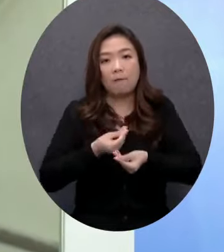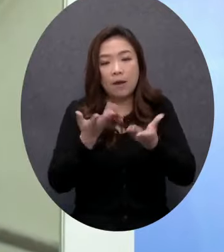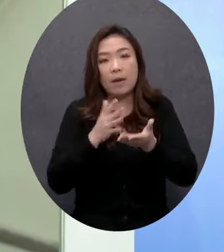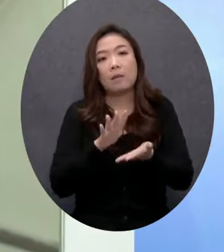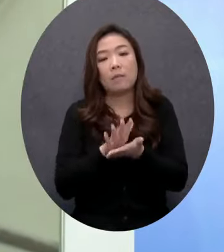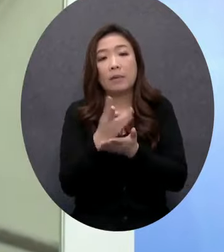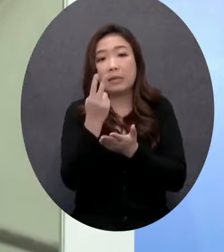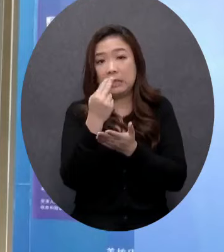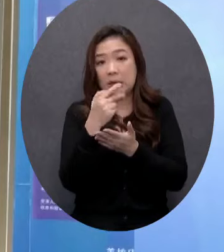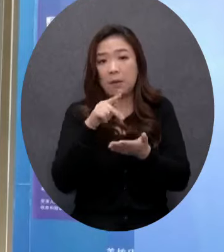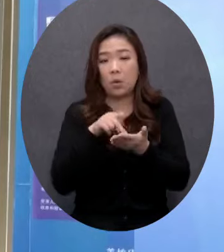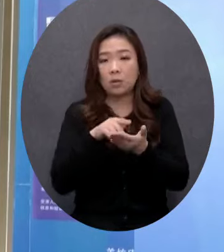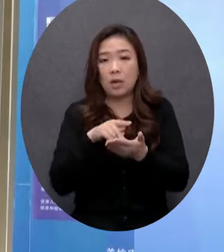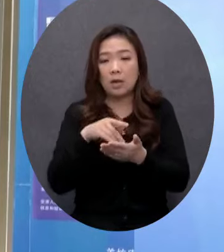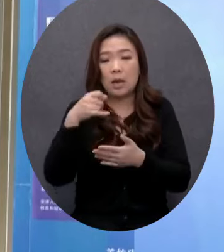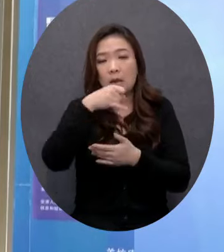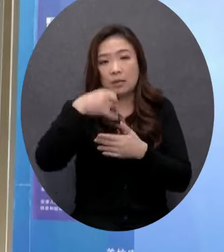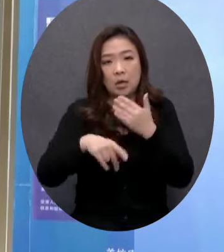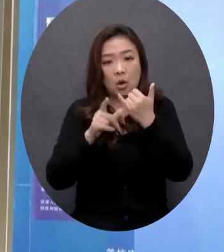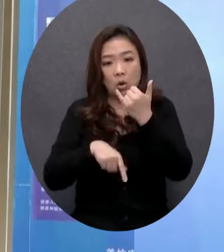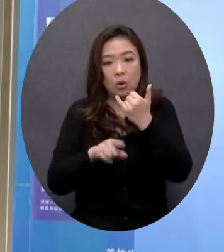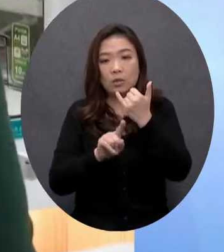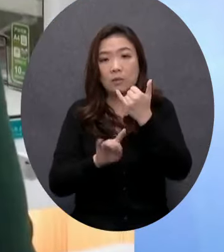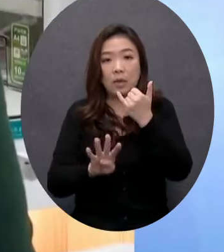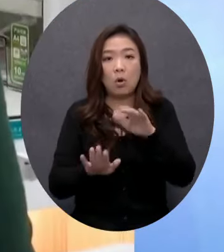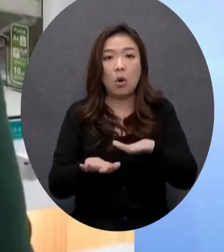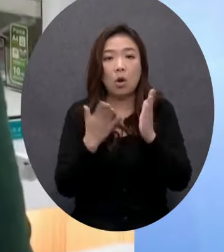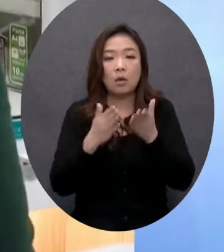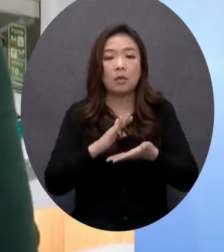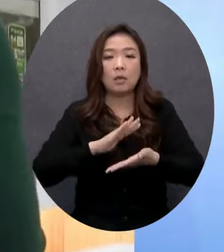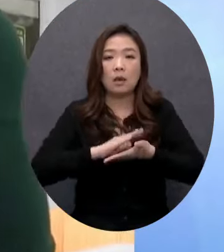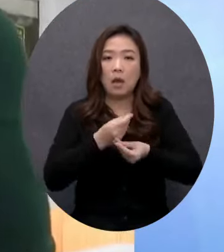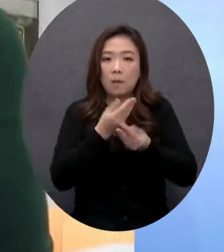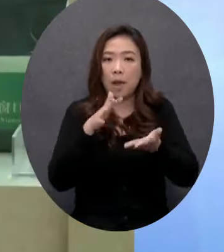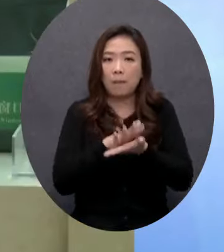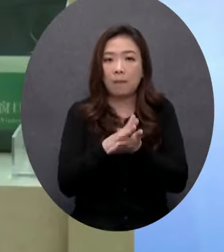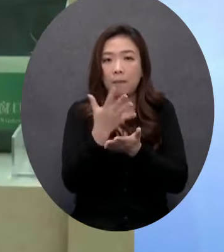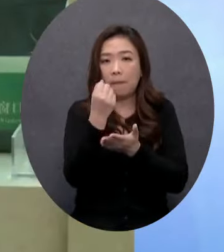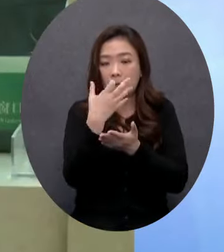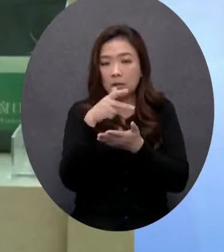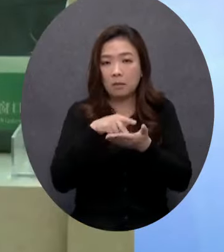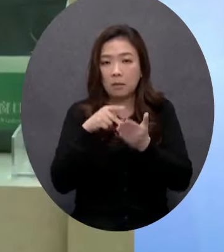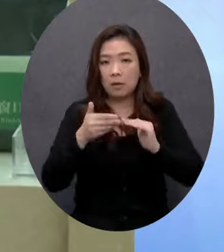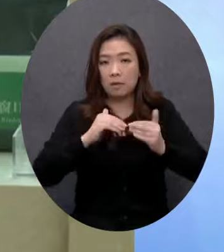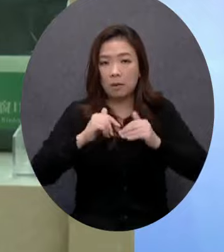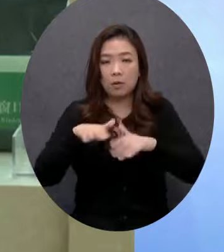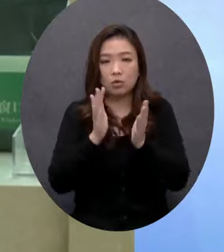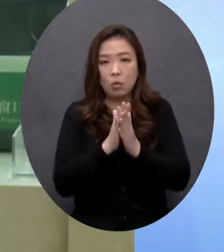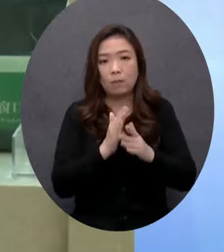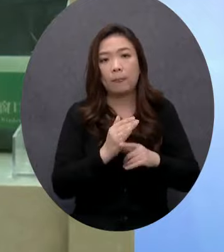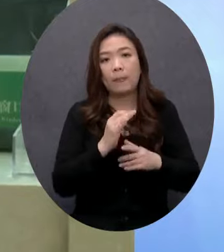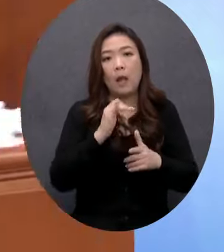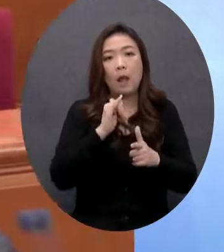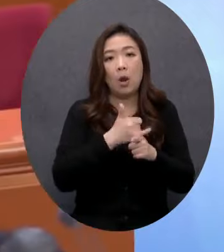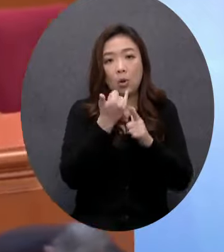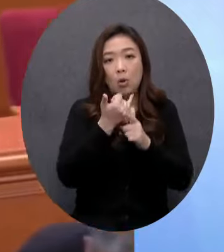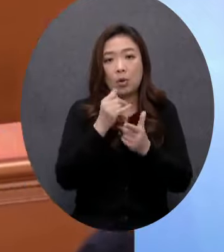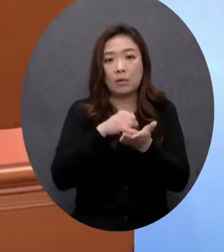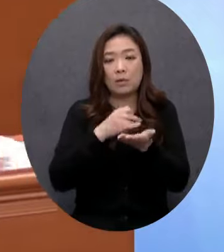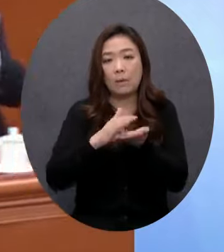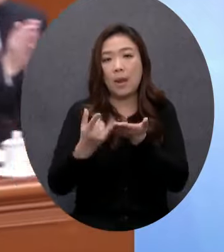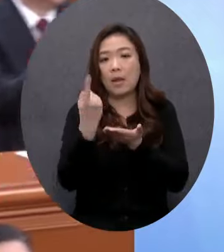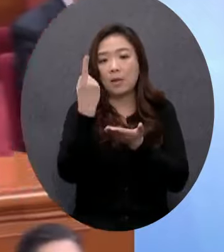債，去到下個月14日開始就發行50年期。全部都是半年派息一次。国